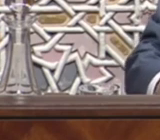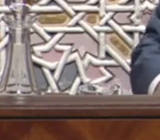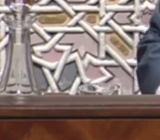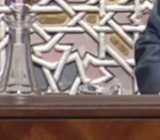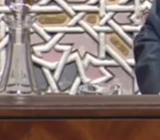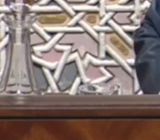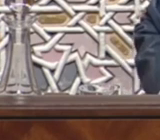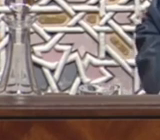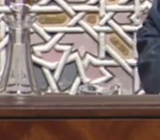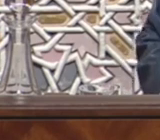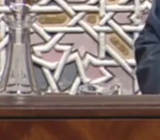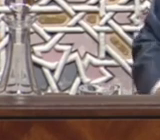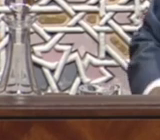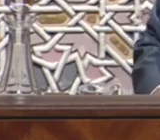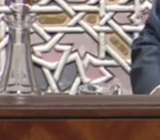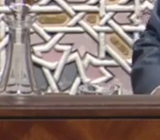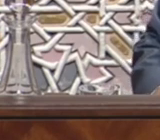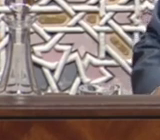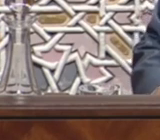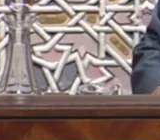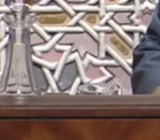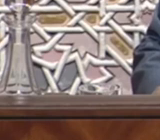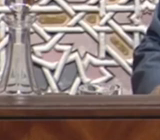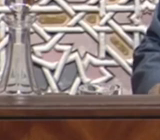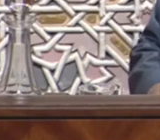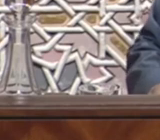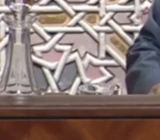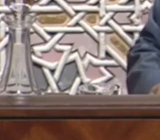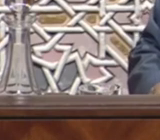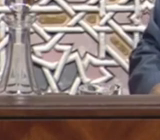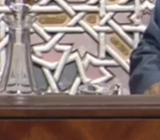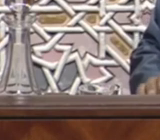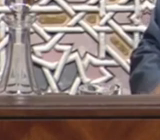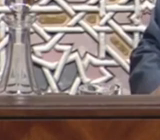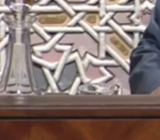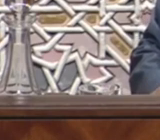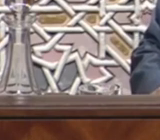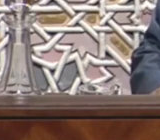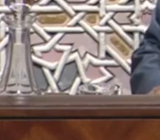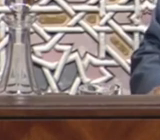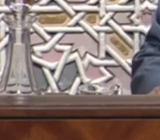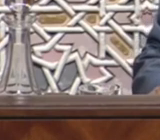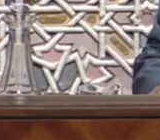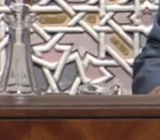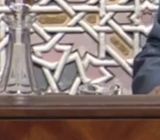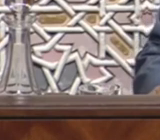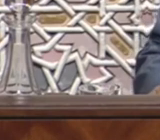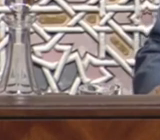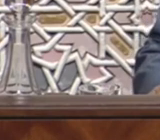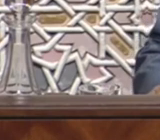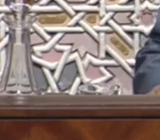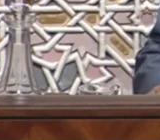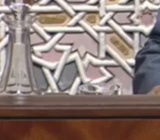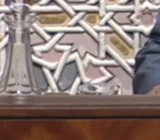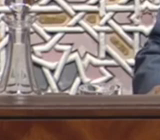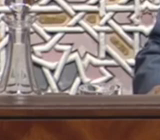ذا النقل اللوجستيك أجمين يقوان أقل مادة 149 زي قسقي من غير موقع يقوان صنف